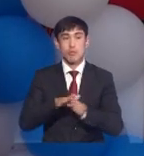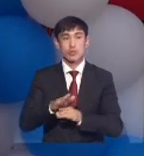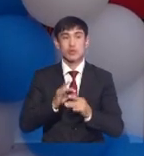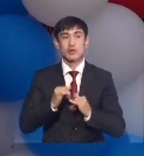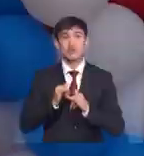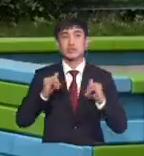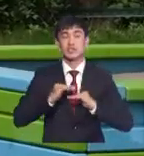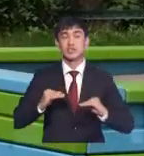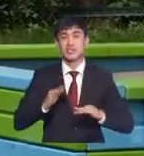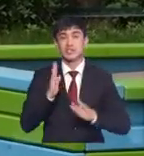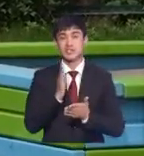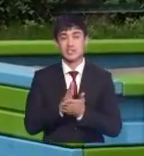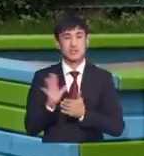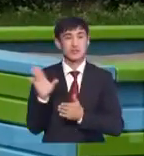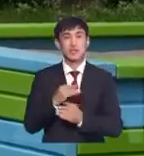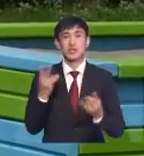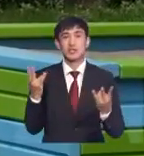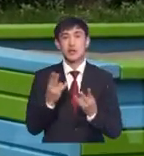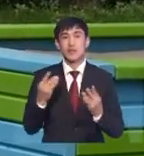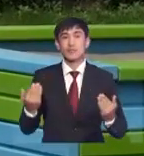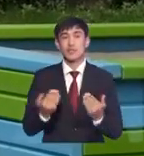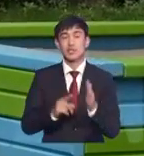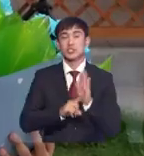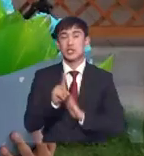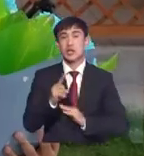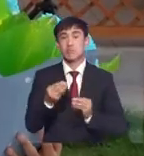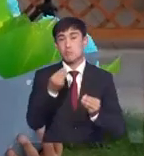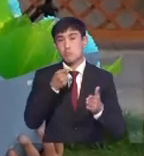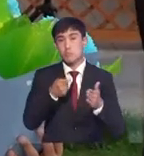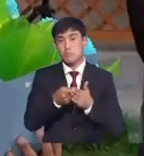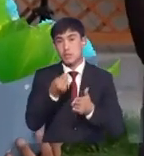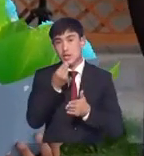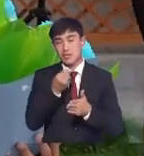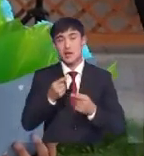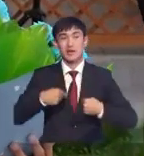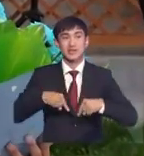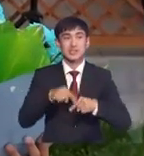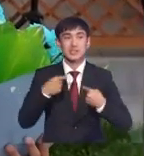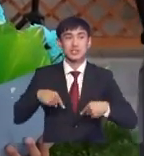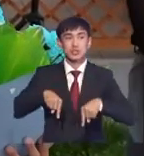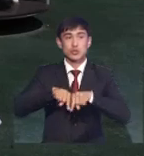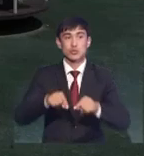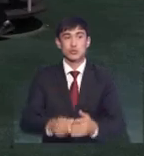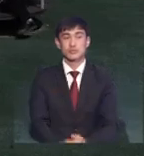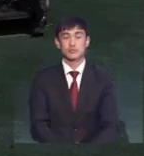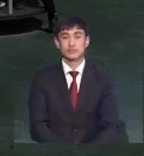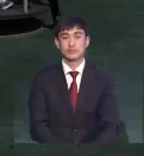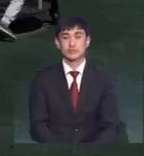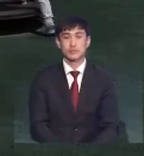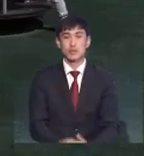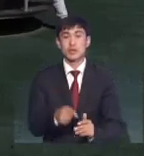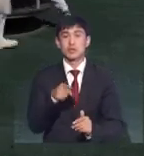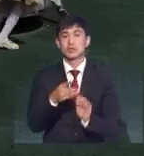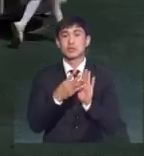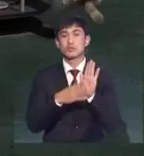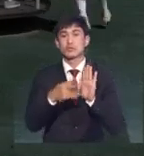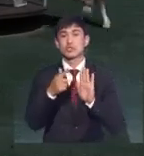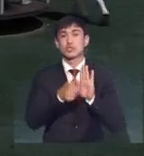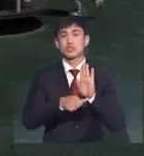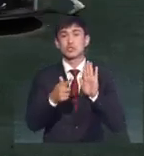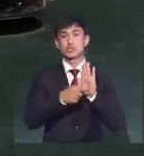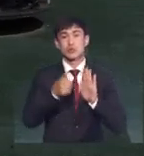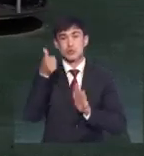развития малышей здесь предусмотрено все необходимое, начиная от питания до организации различных кружков. В 1967 году был